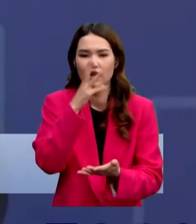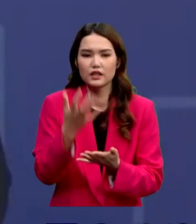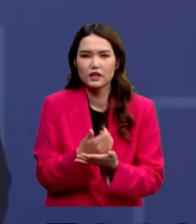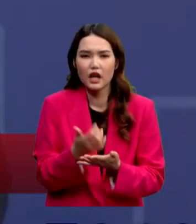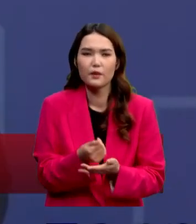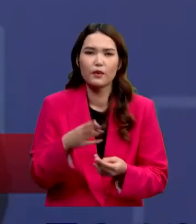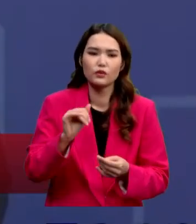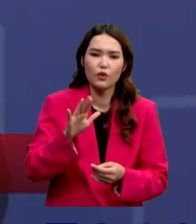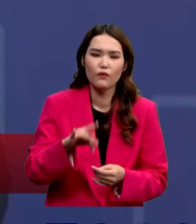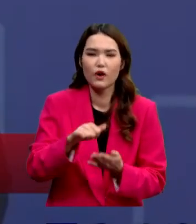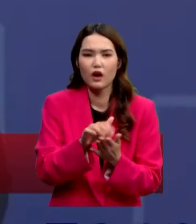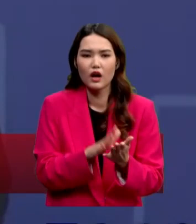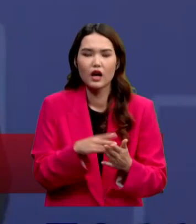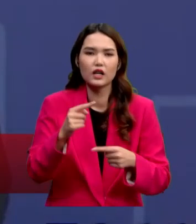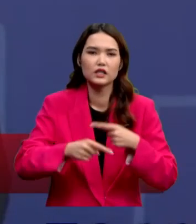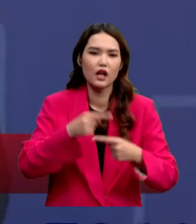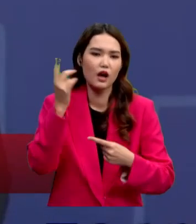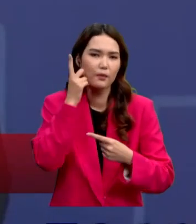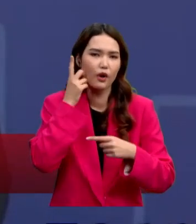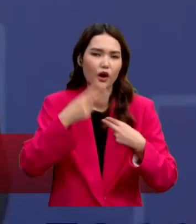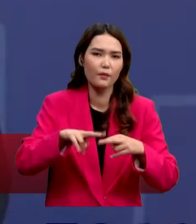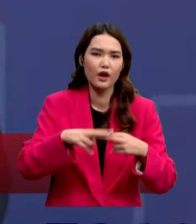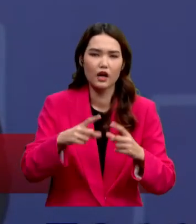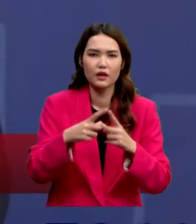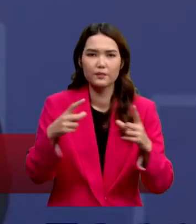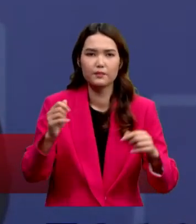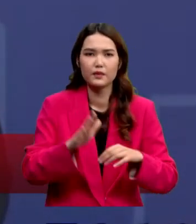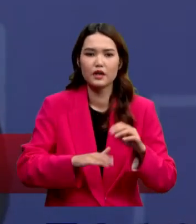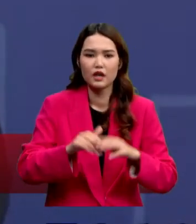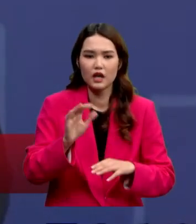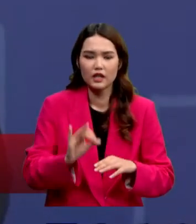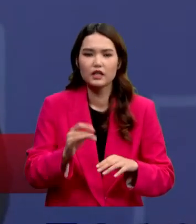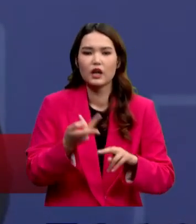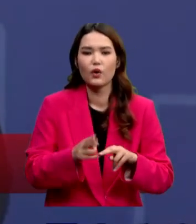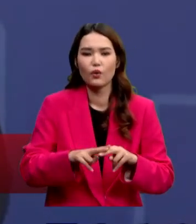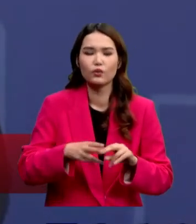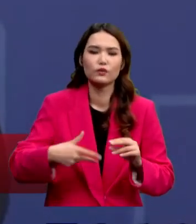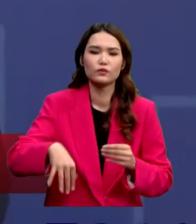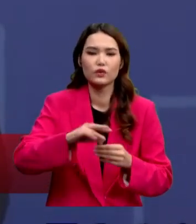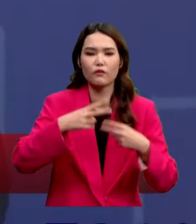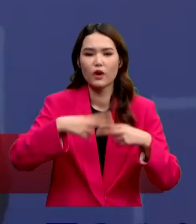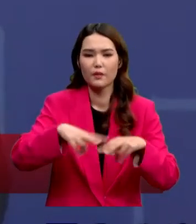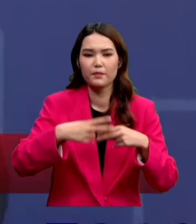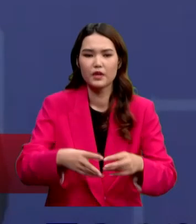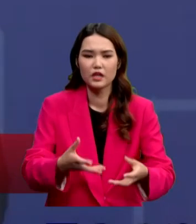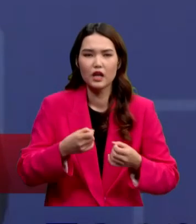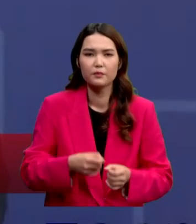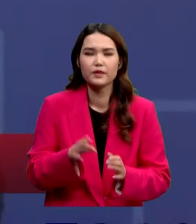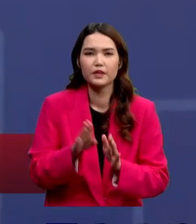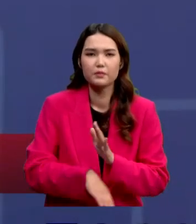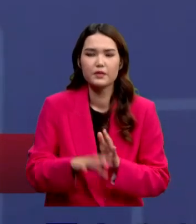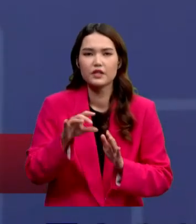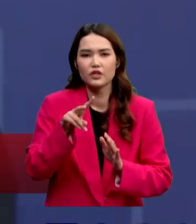товар, услуги посредством мобильных переводов на личные счета. Кроме того, зачастую переводы принимаются без выдачи